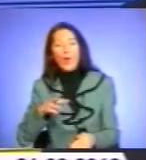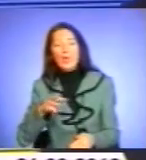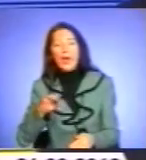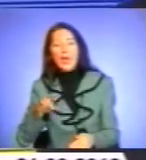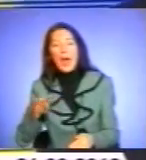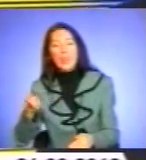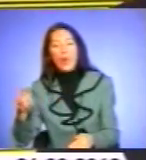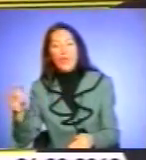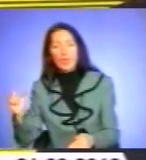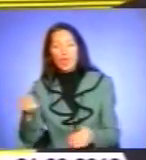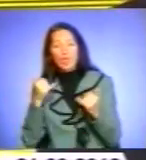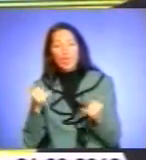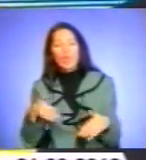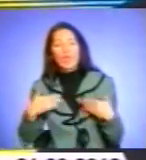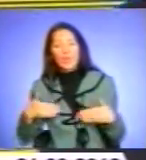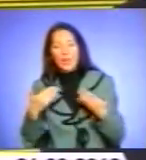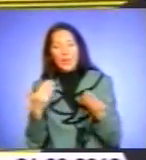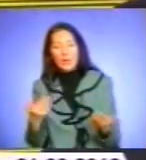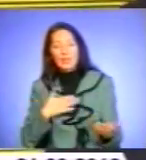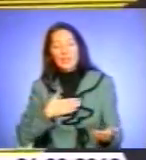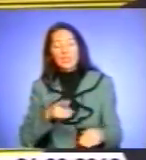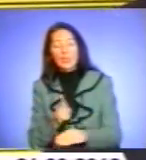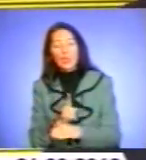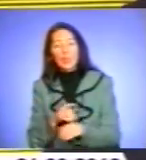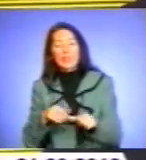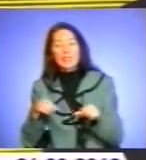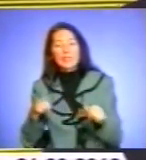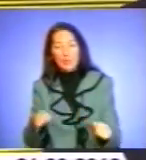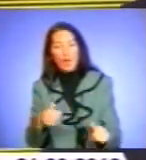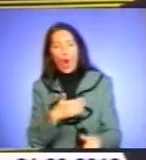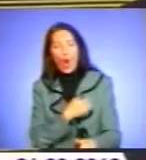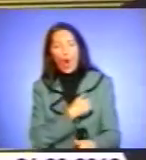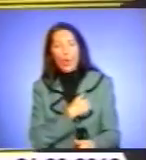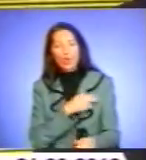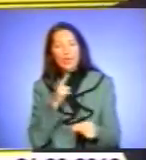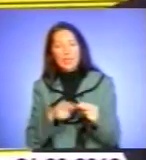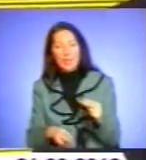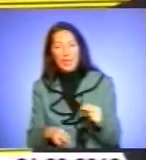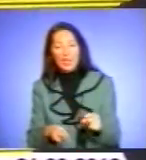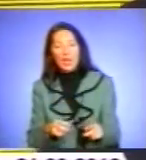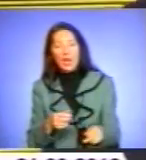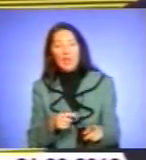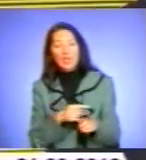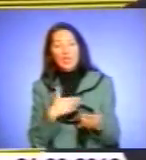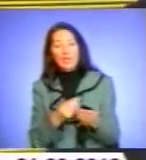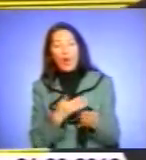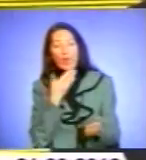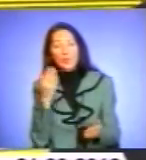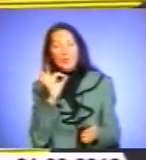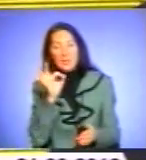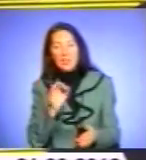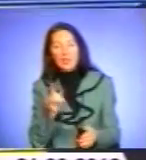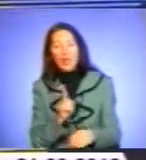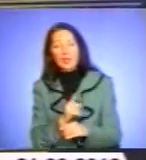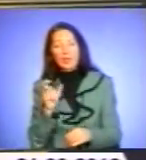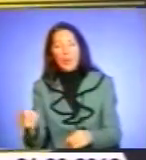сьогодні вітати вас на нашій тернопільській землі. Хочу на завершення свого виступу сказати, що тернополяни